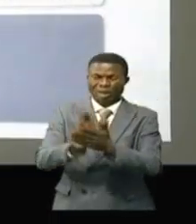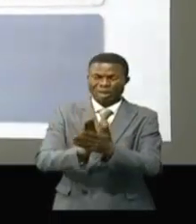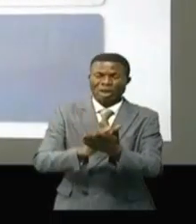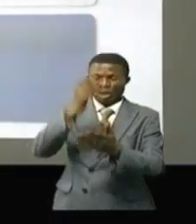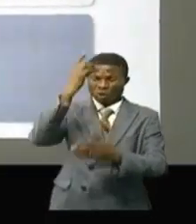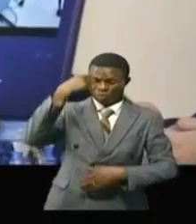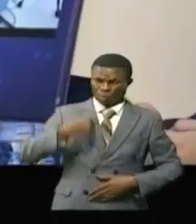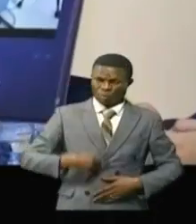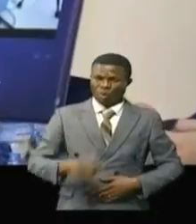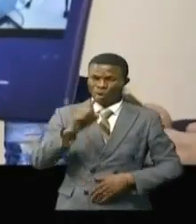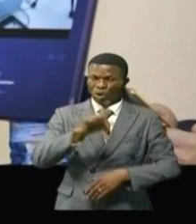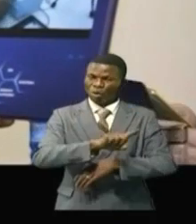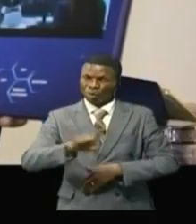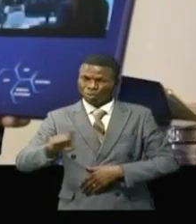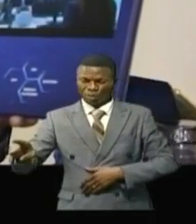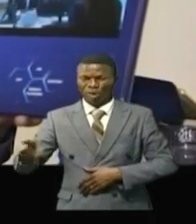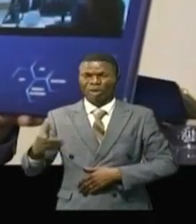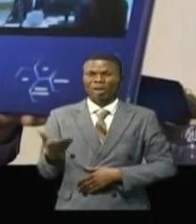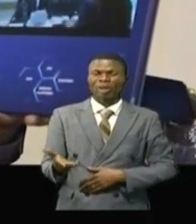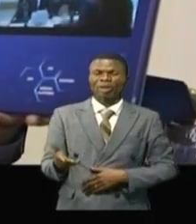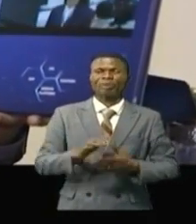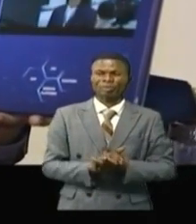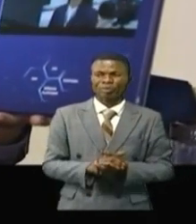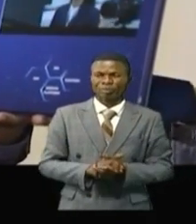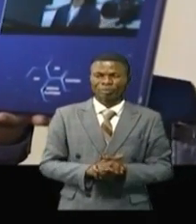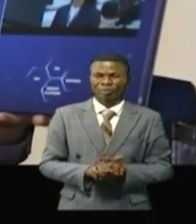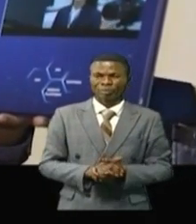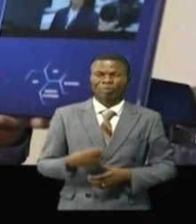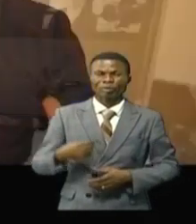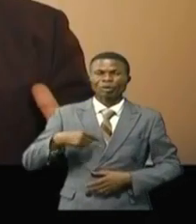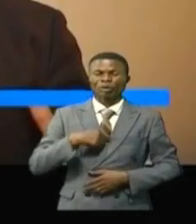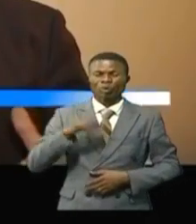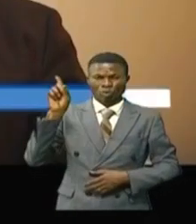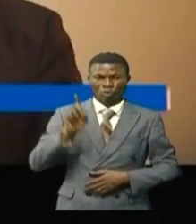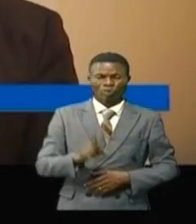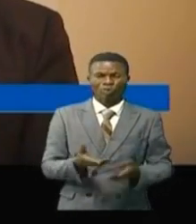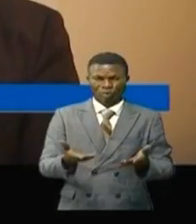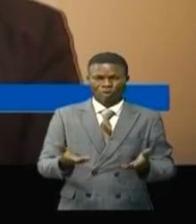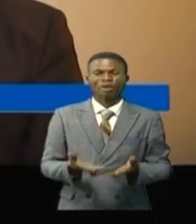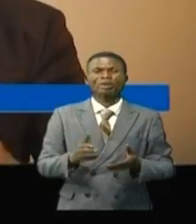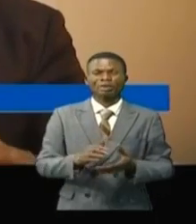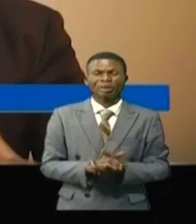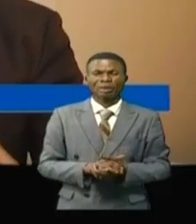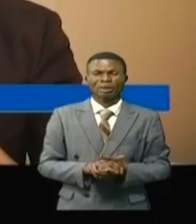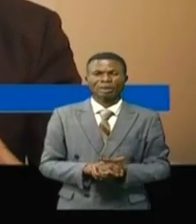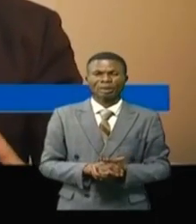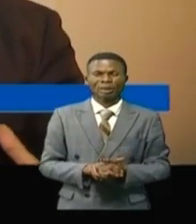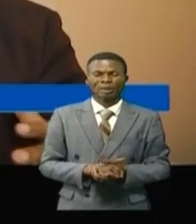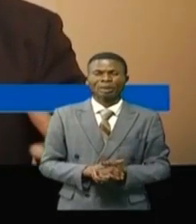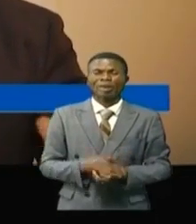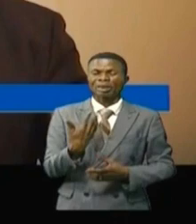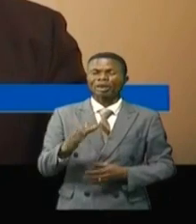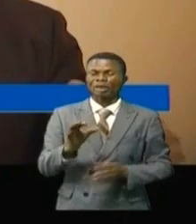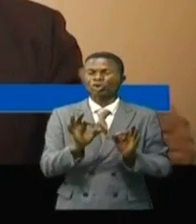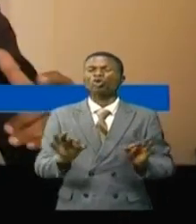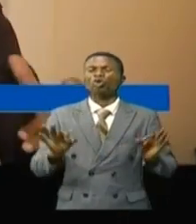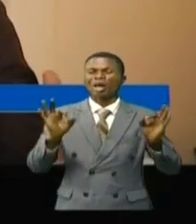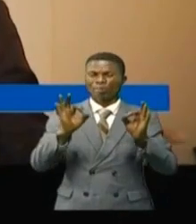heure, l'offre allège. Les exigences sont résumées par les priorités qui